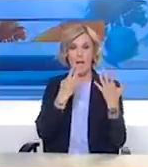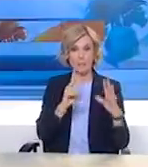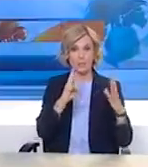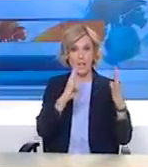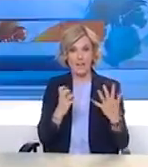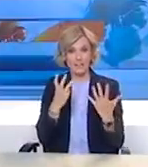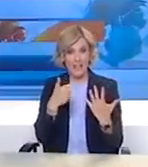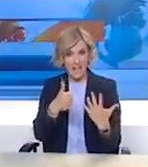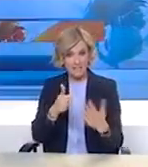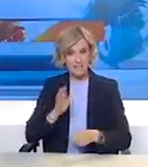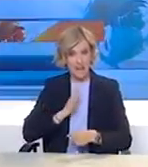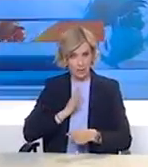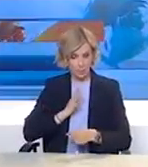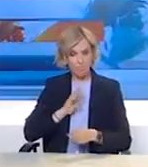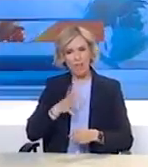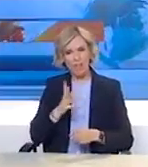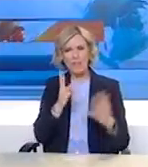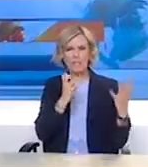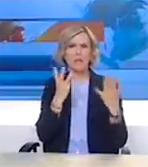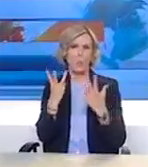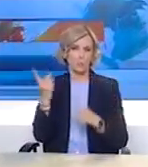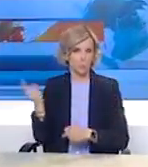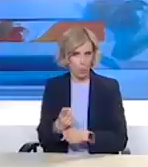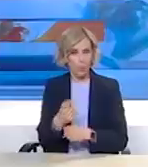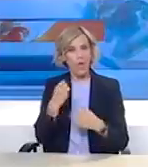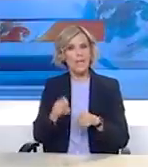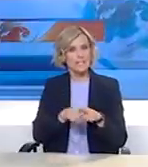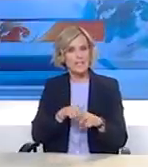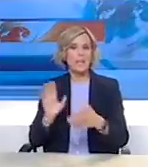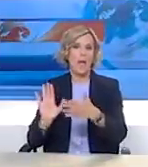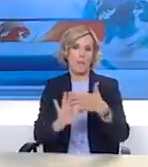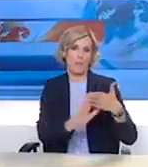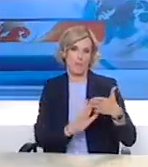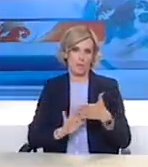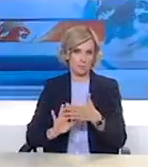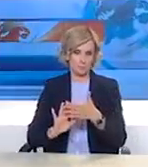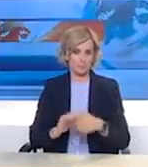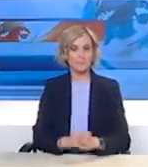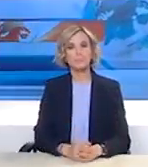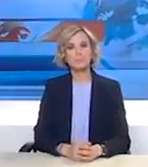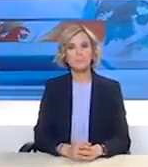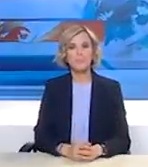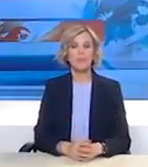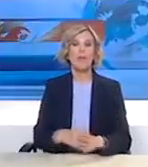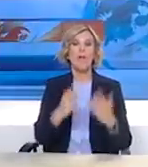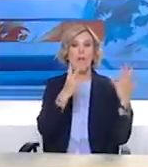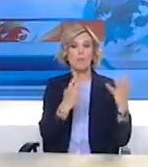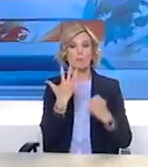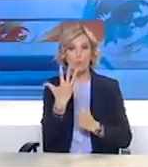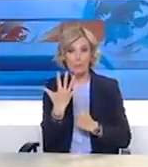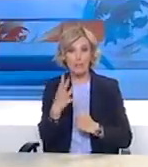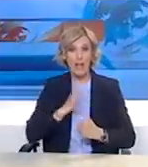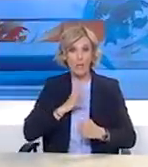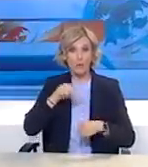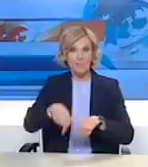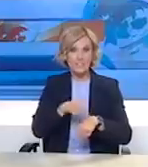796, ήδη το 38,3% είναι σχετιζόμενα με ήδη γνωστό κρούσμα. 75 συμπολίτες μας νοσηλεύονται